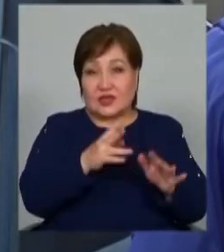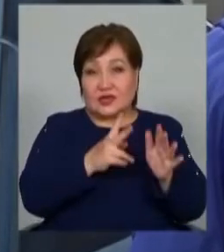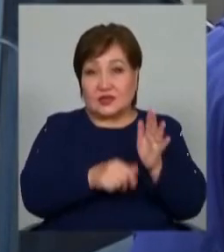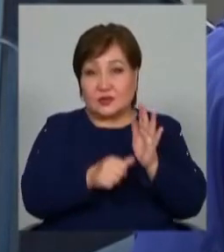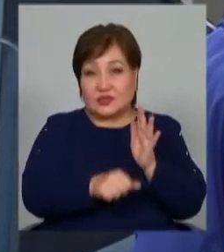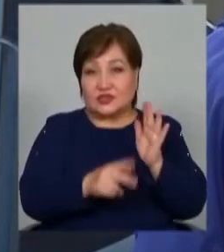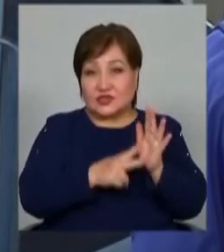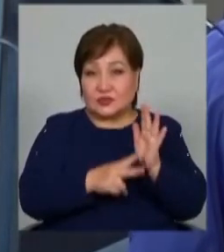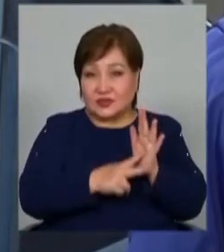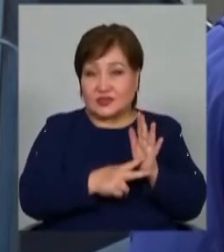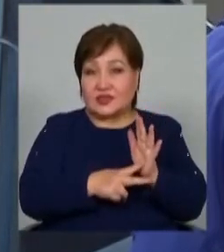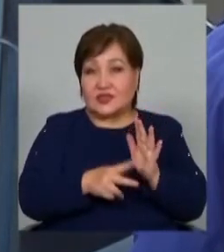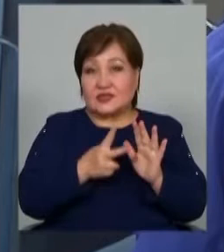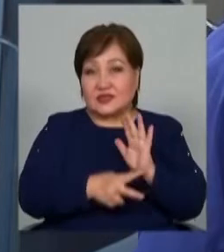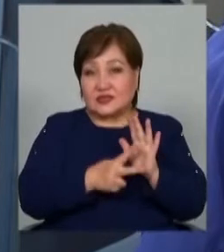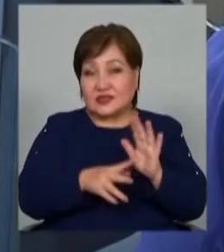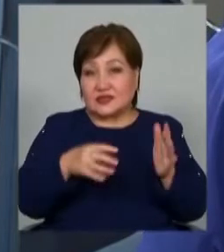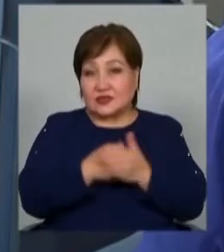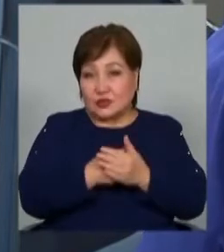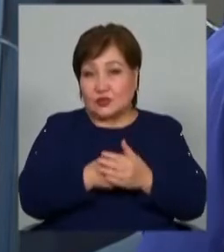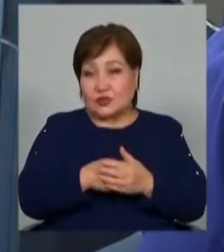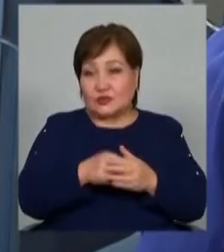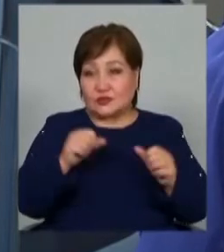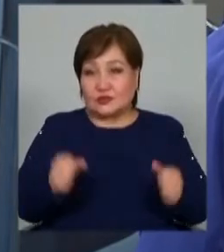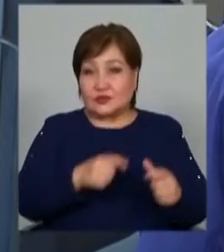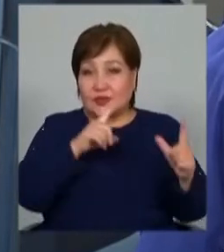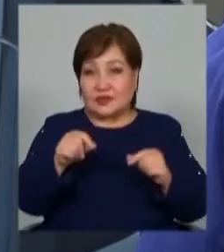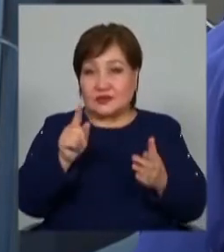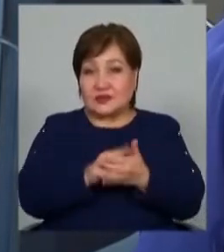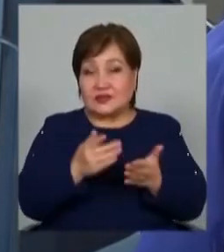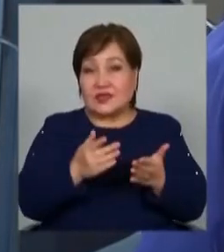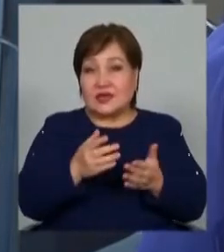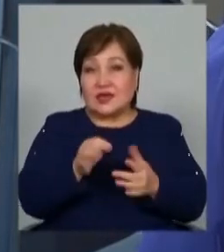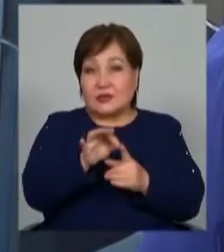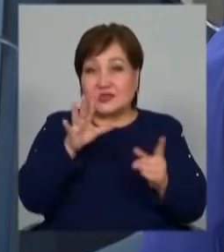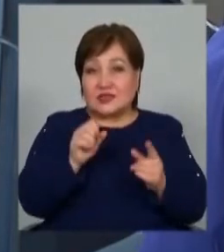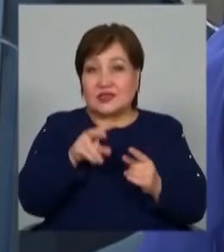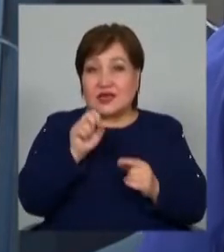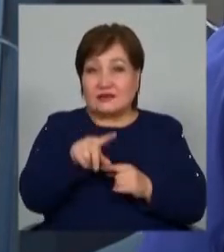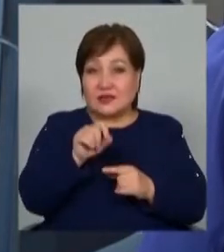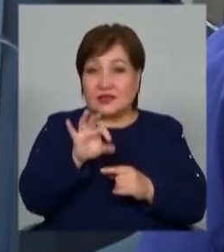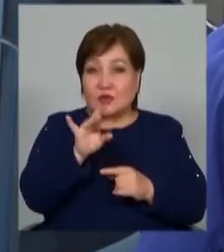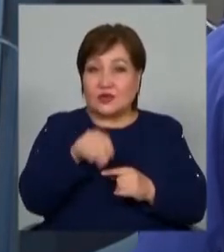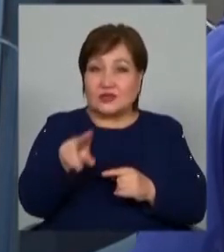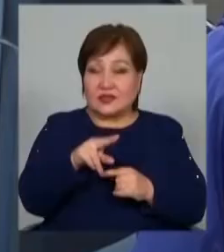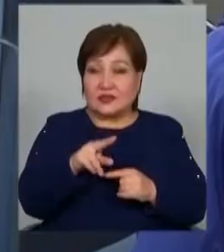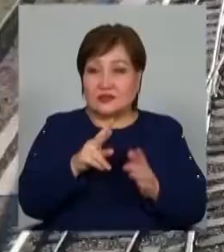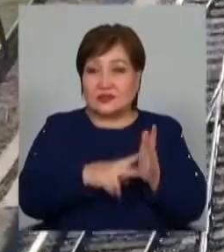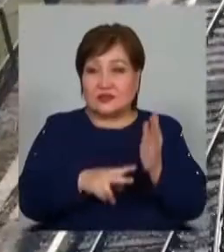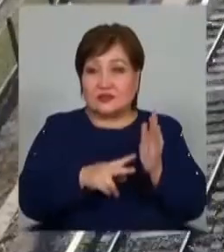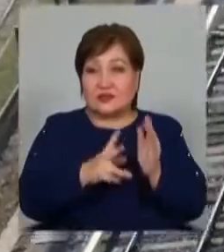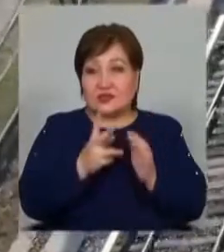60-70-80-ге дейін бару керек. Енді ана қазір мақсатымыз Алтын Ордаға дейін кетіп отса, ояқта кетеді 160 мыңға дейін тасаймыз ба деген мақсатымыз